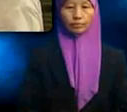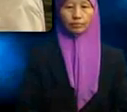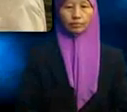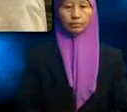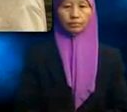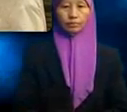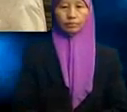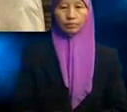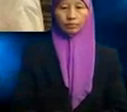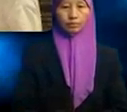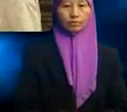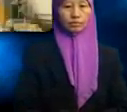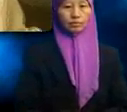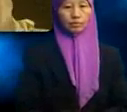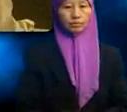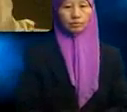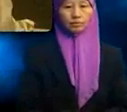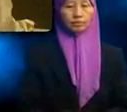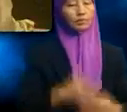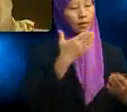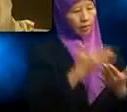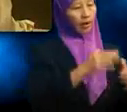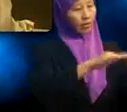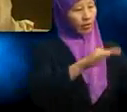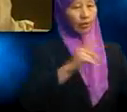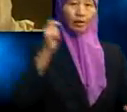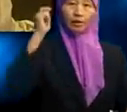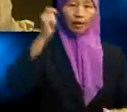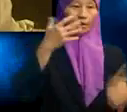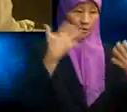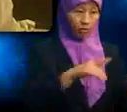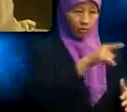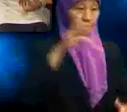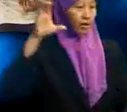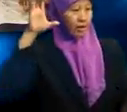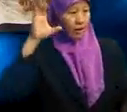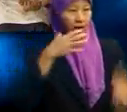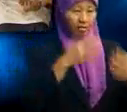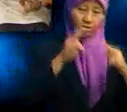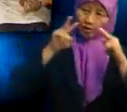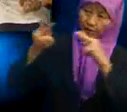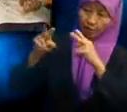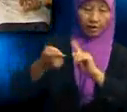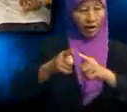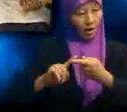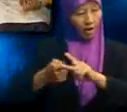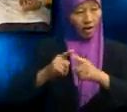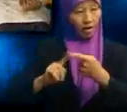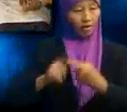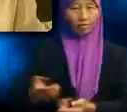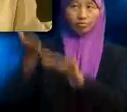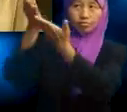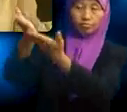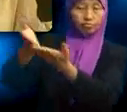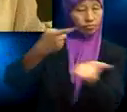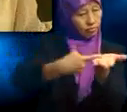ma'muman lillahi ta'ala. Baik murid-murid, tadi kita sudah dengar dan lihat kawan-kawan kita